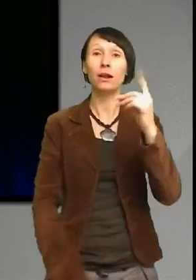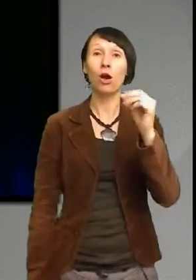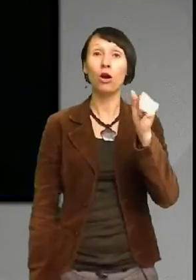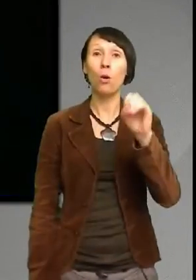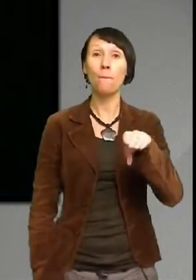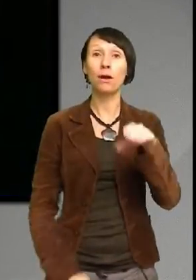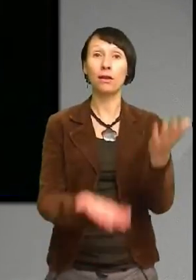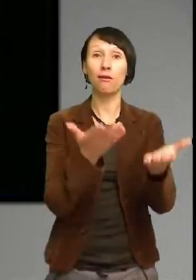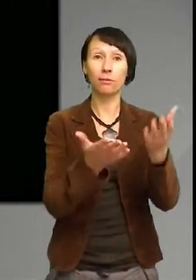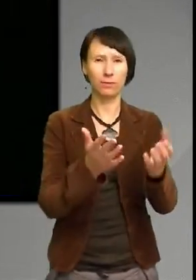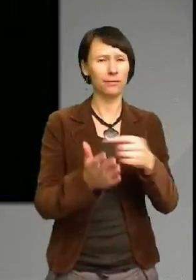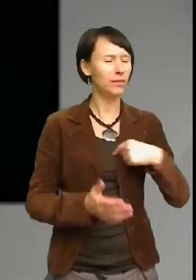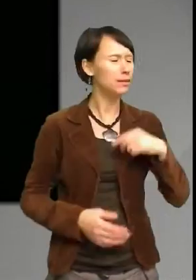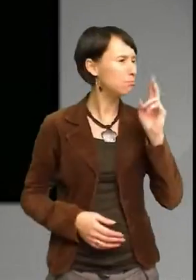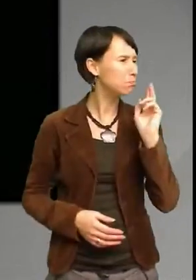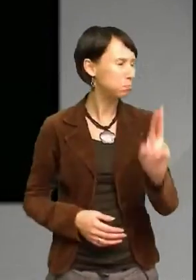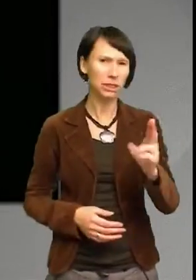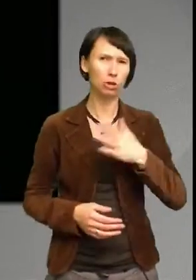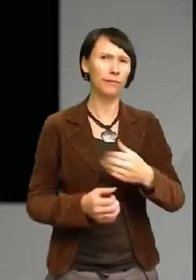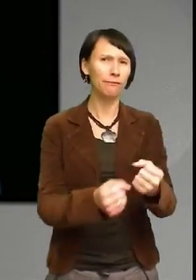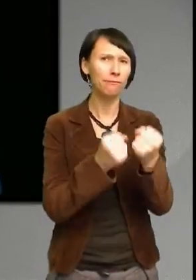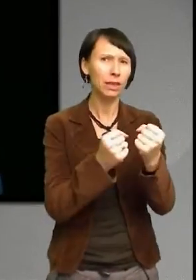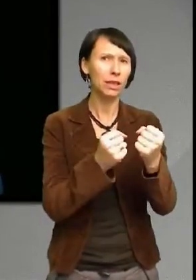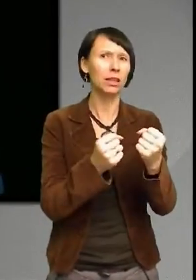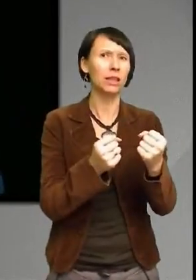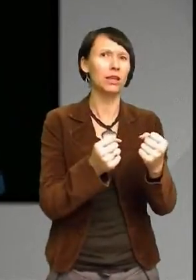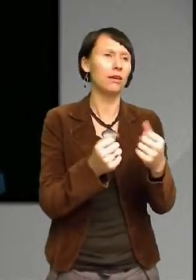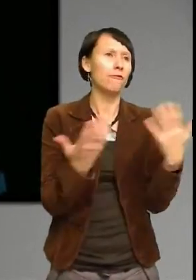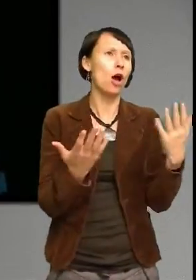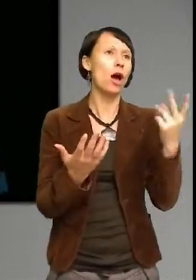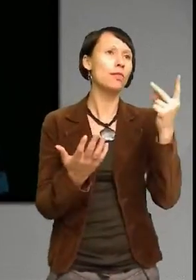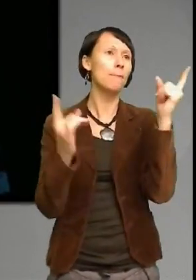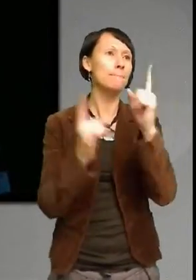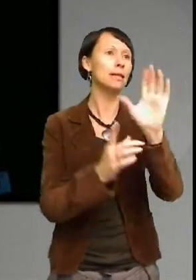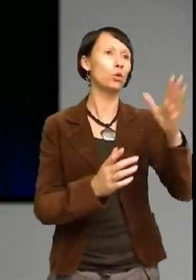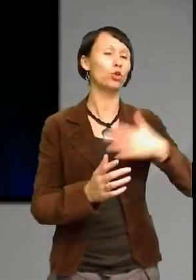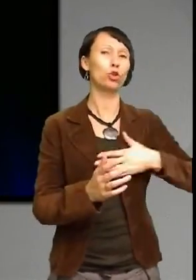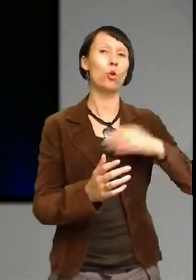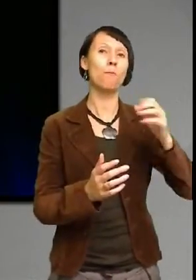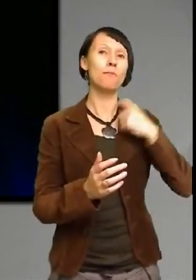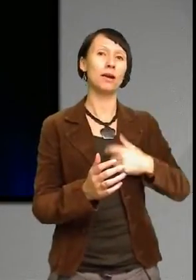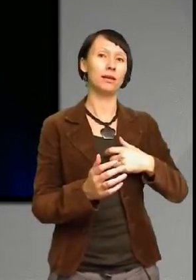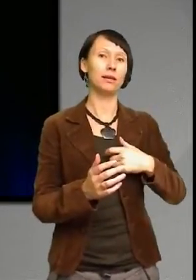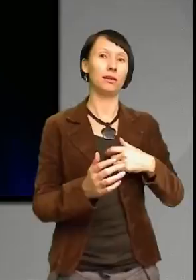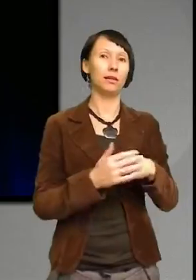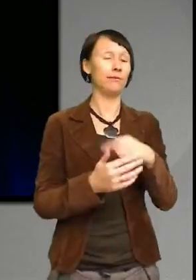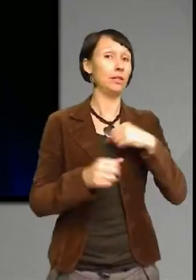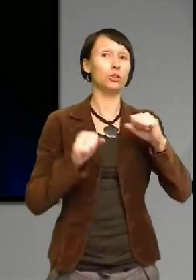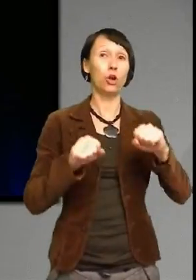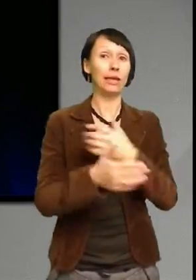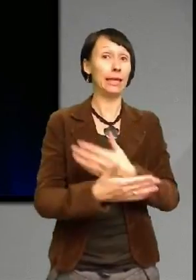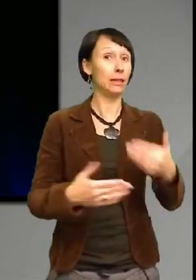på oss. Och att göra någonting som sticker ut är lite annorlunda eller konstigt. Det är helt förbjudet i våra ögon.